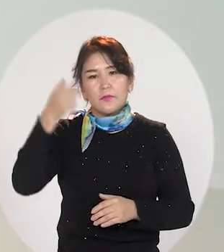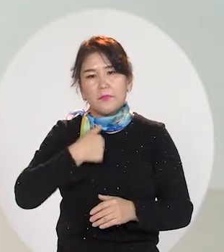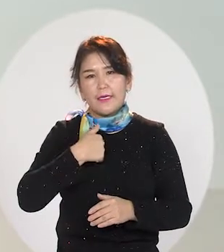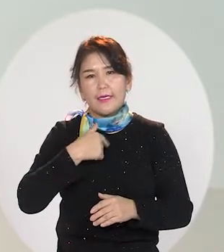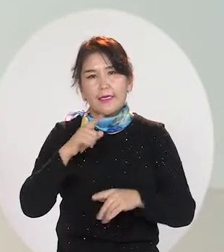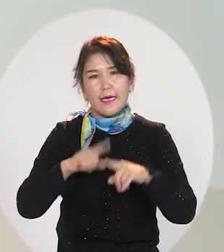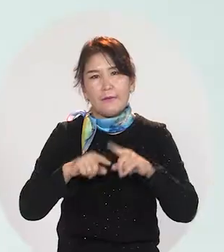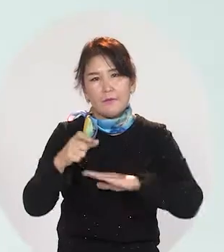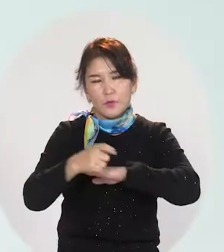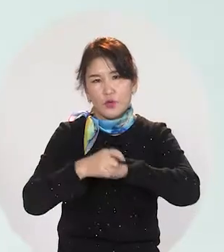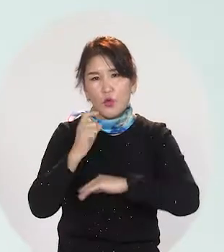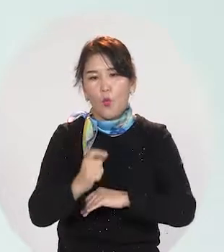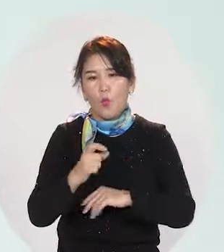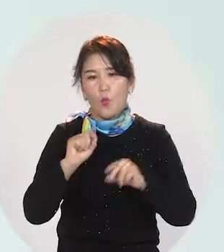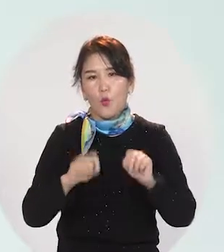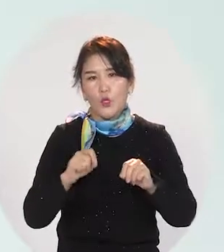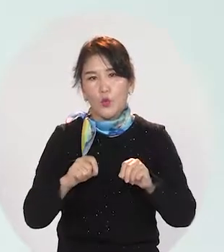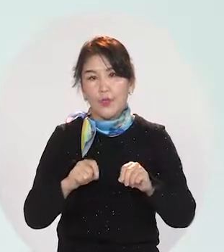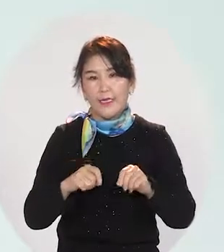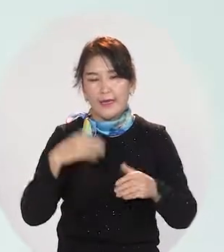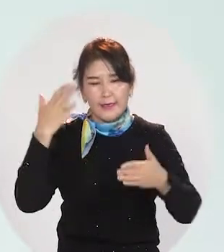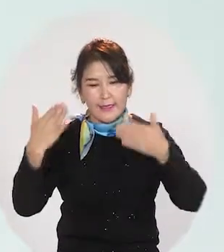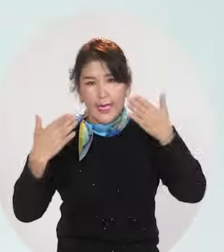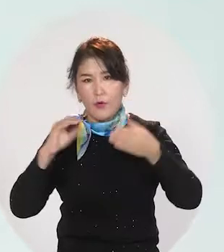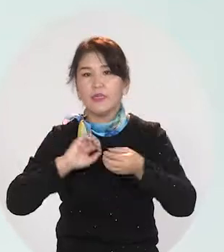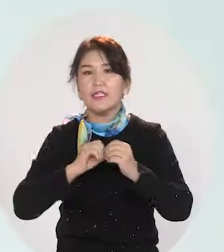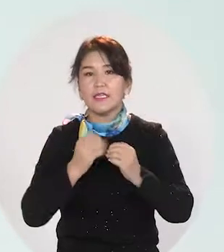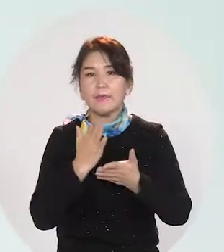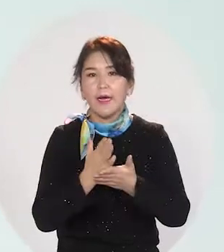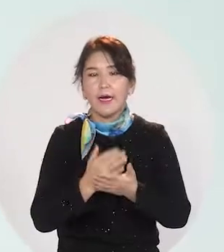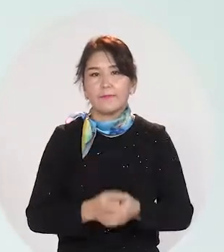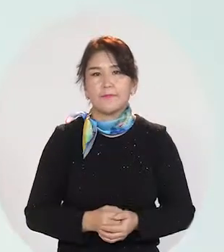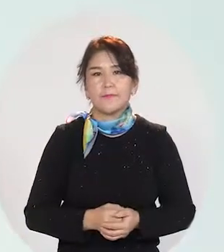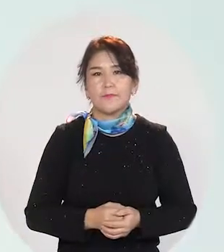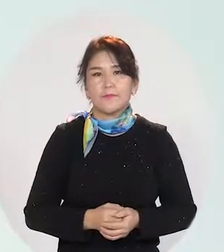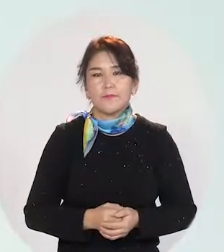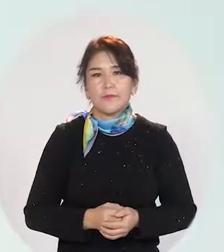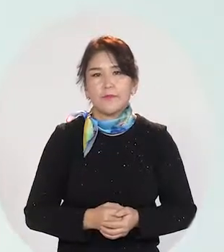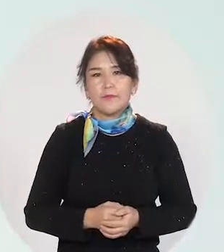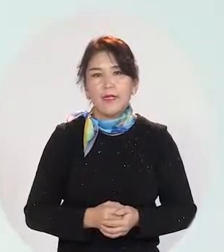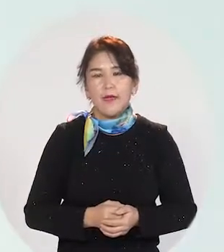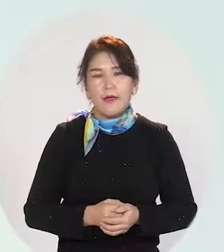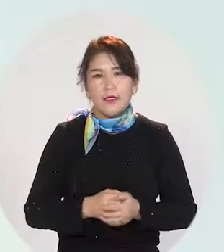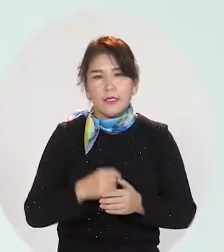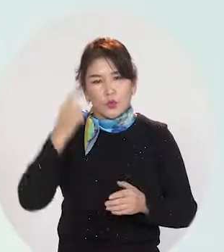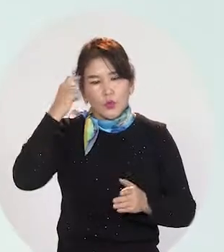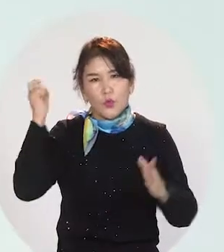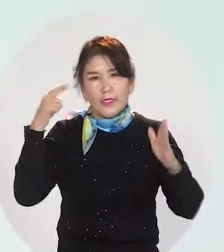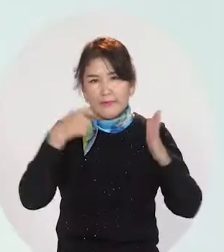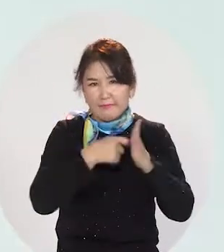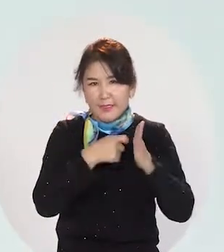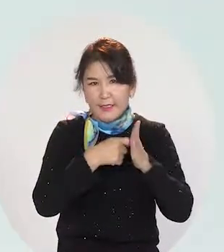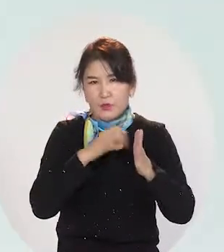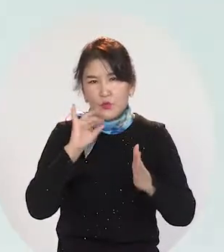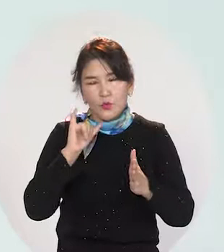тохиромжтой байх юм бэ гэдгээ эрэл хайгуул хийдэг. А тэгээд нилээн тулгамддаг төгшөөрт бас ордог зүйлс нь юу вэ